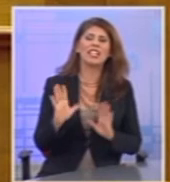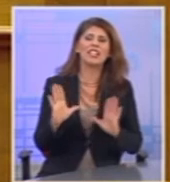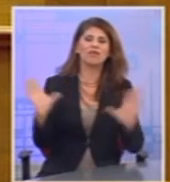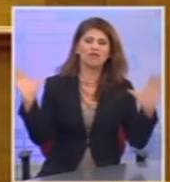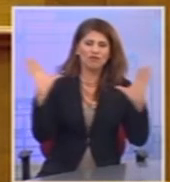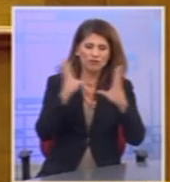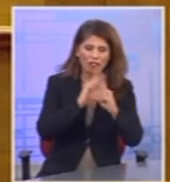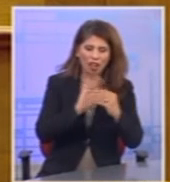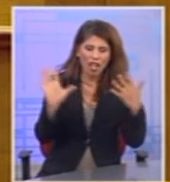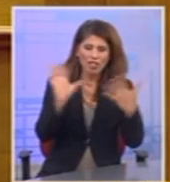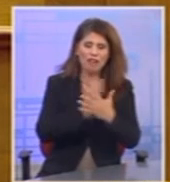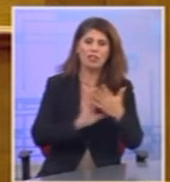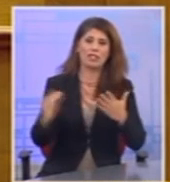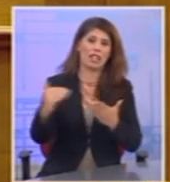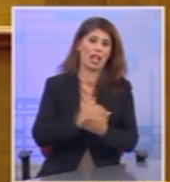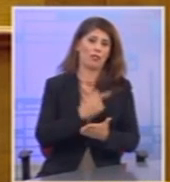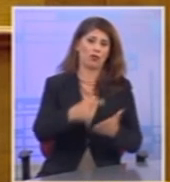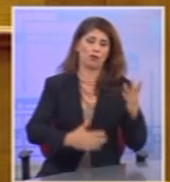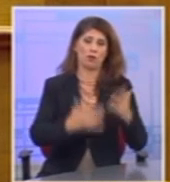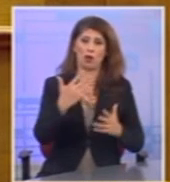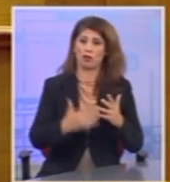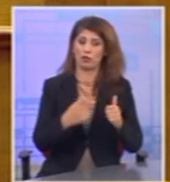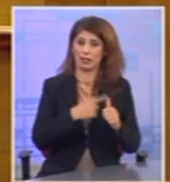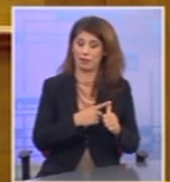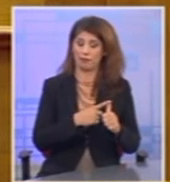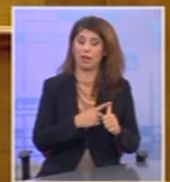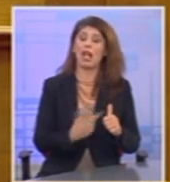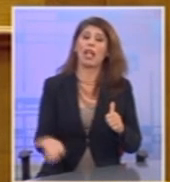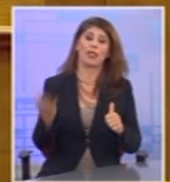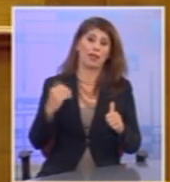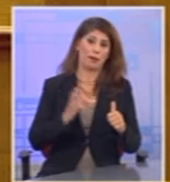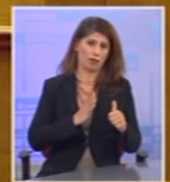άδικος προϋπολογισμός. Γιατί δεν υπάρχουν ούτε οι άνθρωποι και